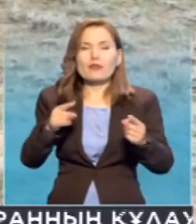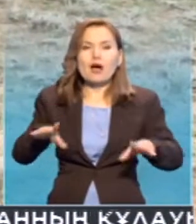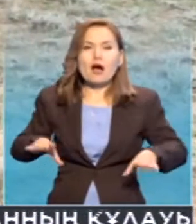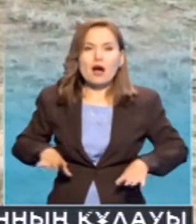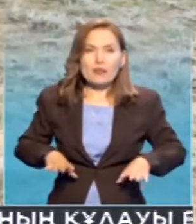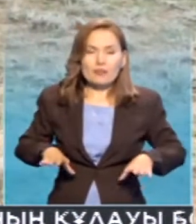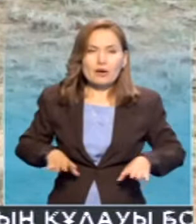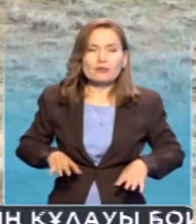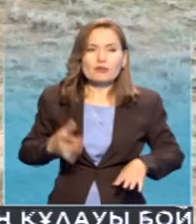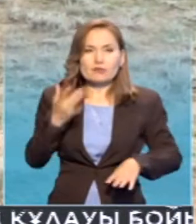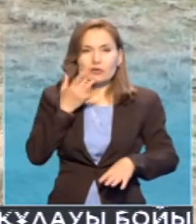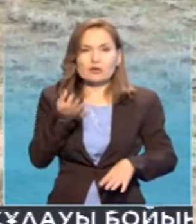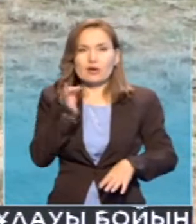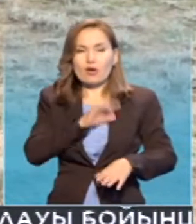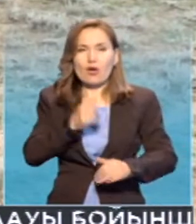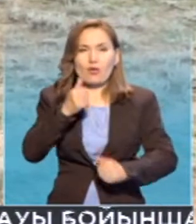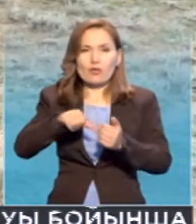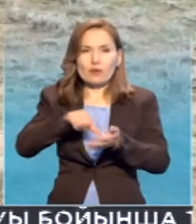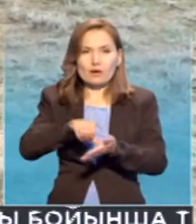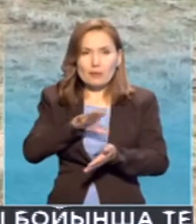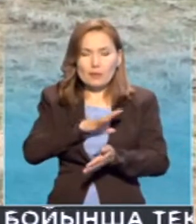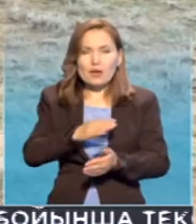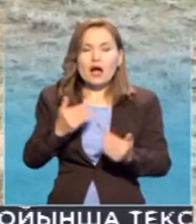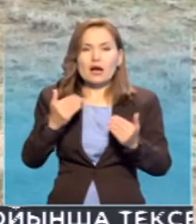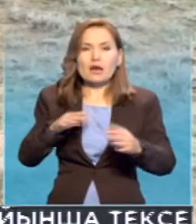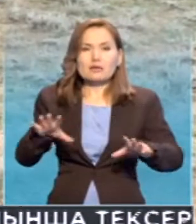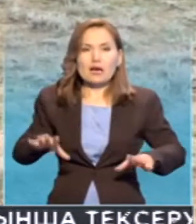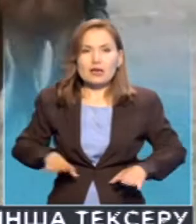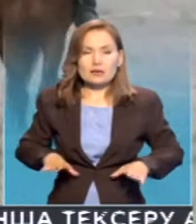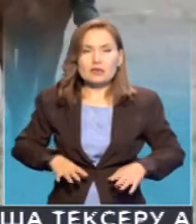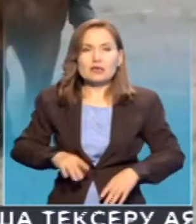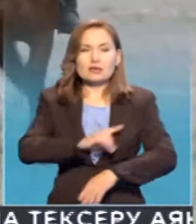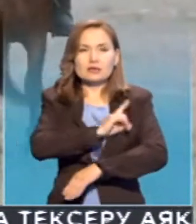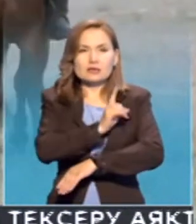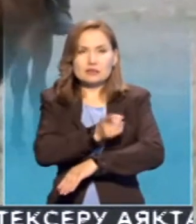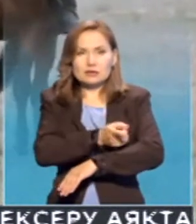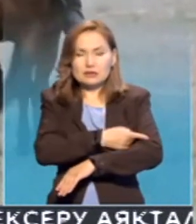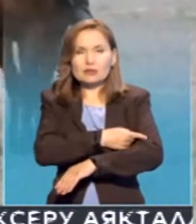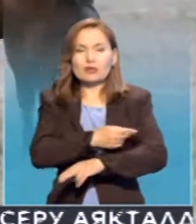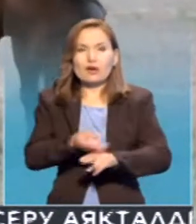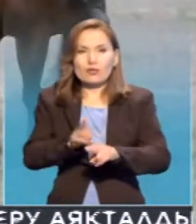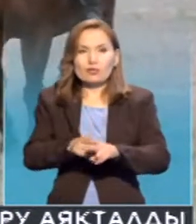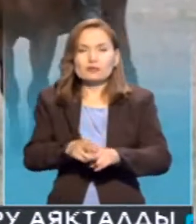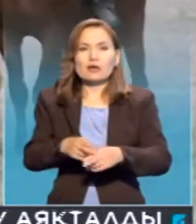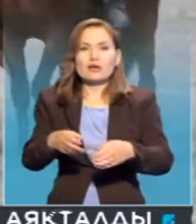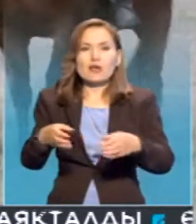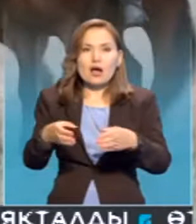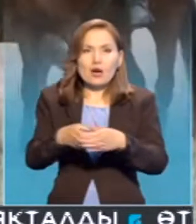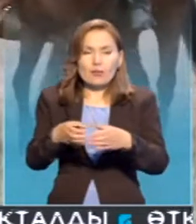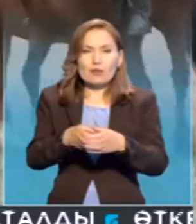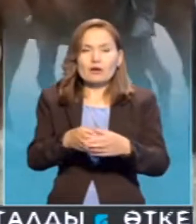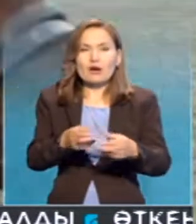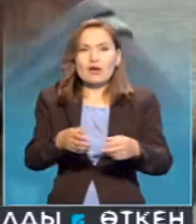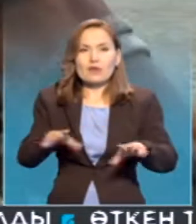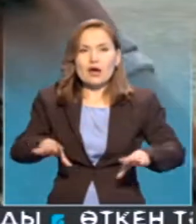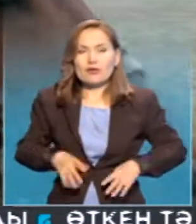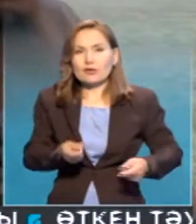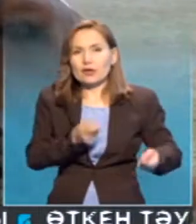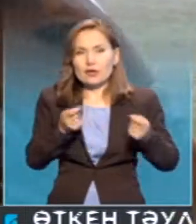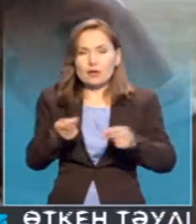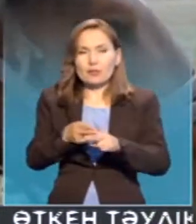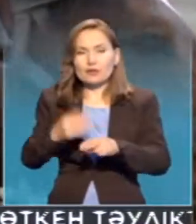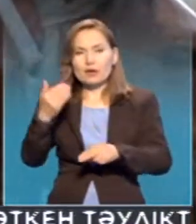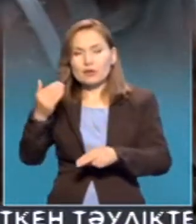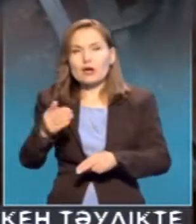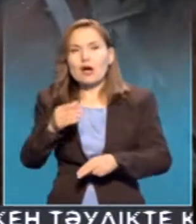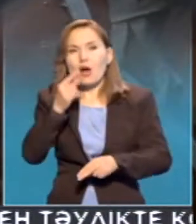болған жоқ, экипировка полный болған жоқ ол кезде. Солай жай-жай бастадық. Ауылдың жүректі де білекті жігіттерінің басын қосып жүрген Медет Бағдаулет.